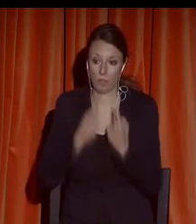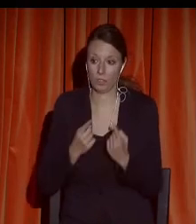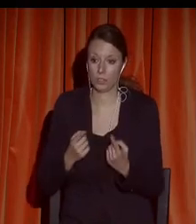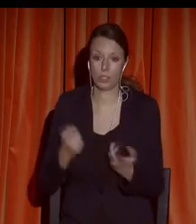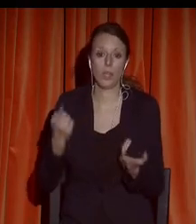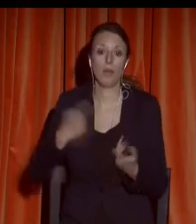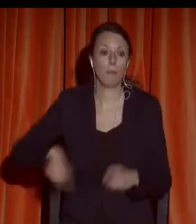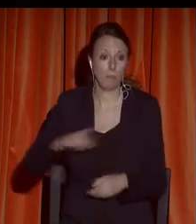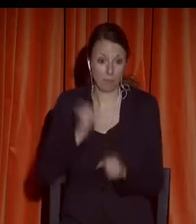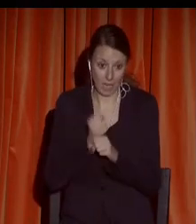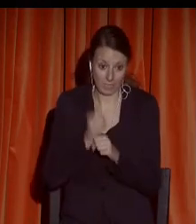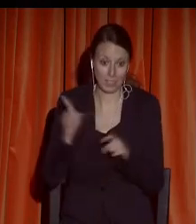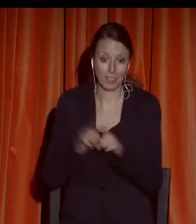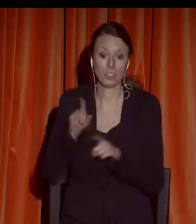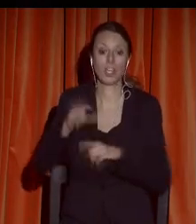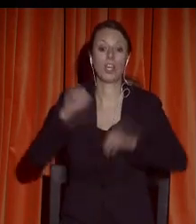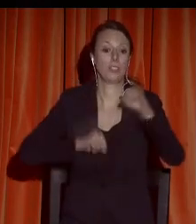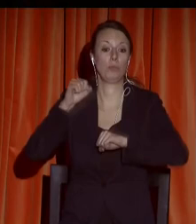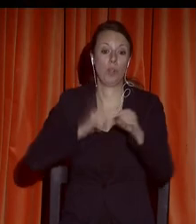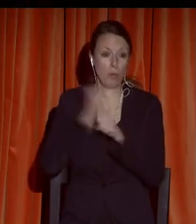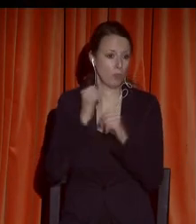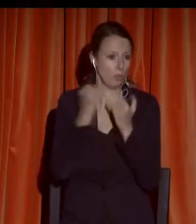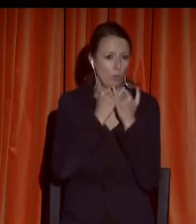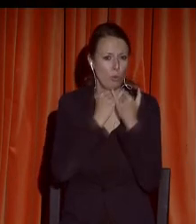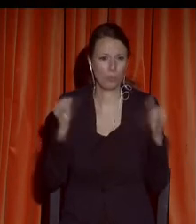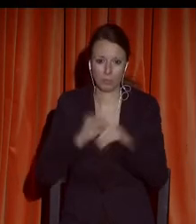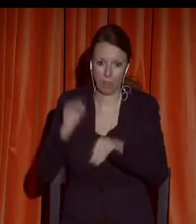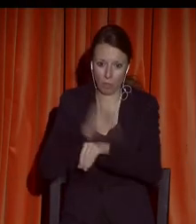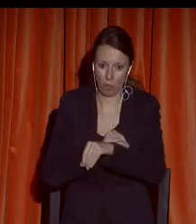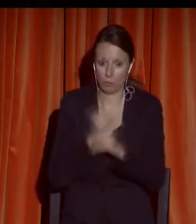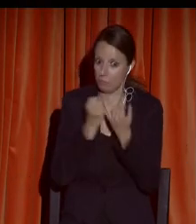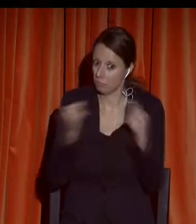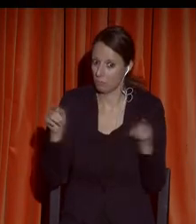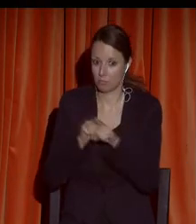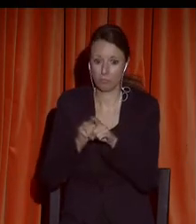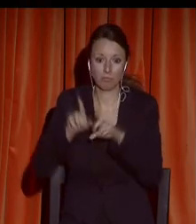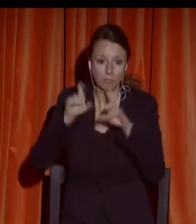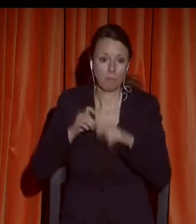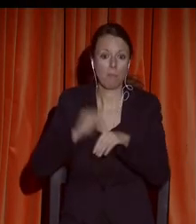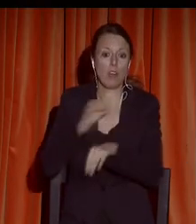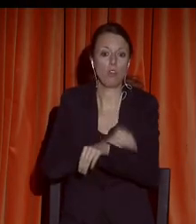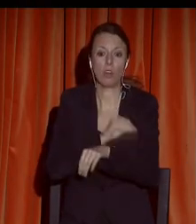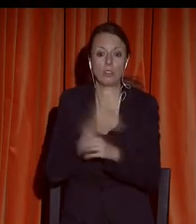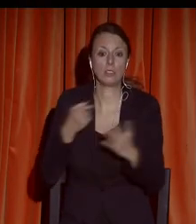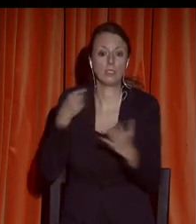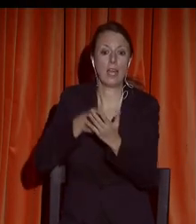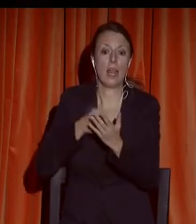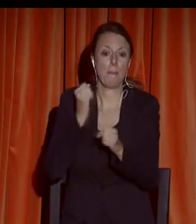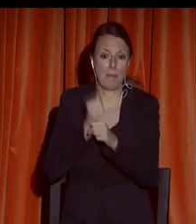pracujemy i Trybunał pracuje nad różnymi metodami, wprowadza metody zwiększenia efektywności